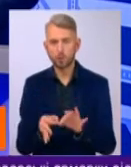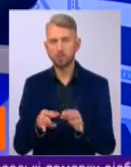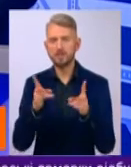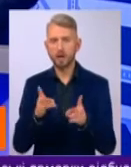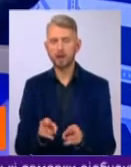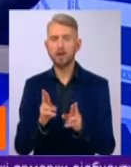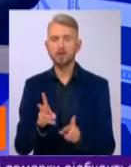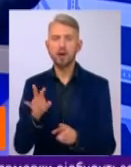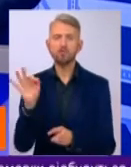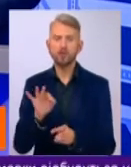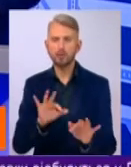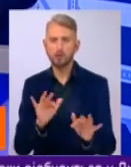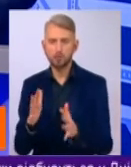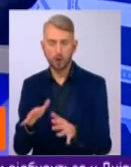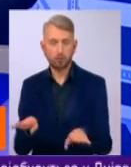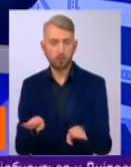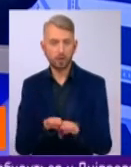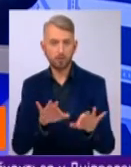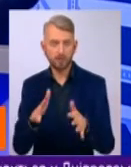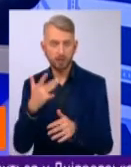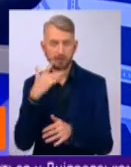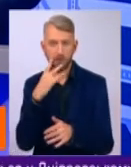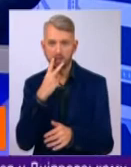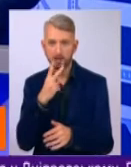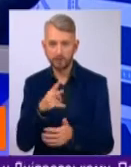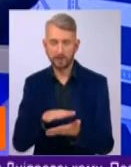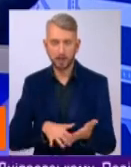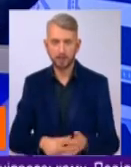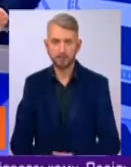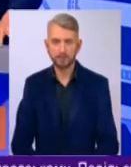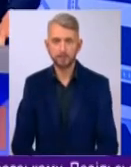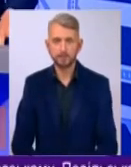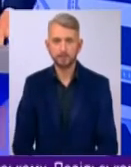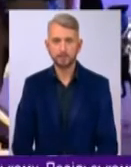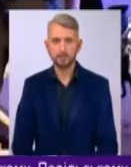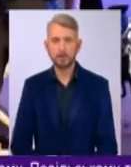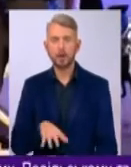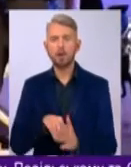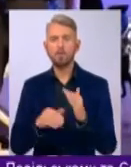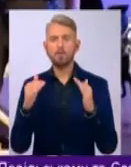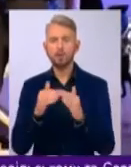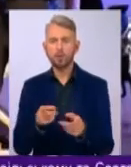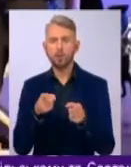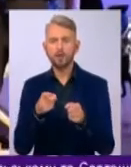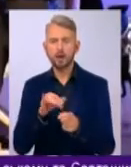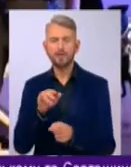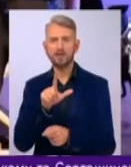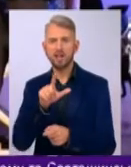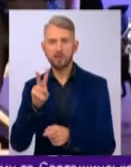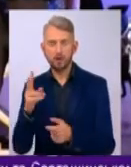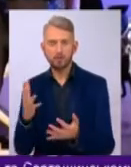і як часто трапляються подібні випадки в Америці. Дивіться у нашому матеріалі. У будинку стрілка із Лас-Вегаса